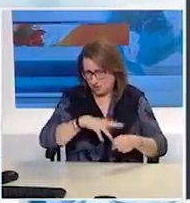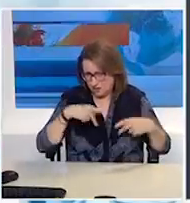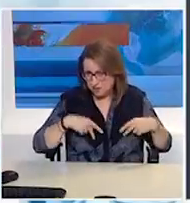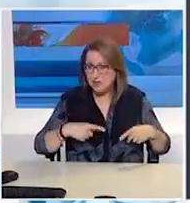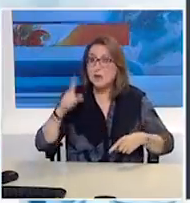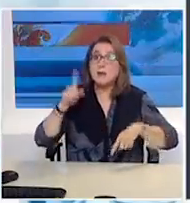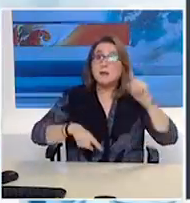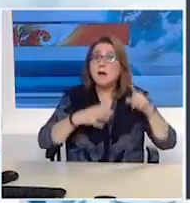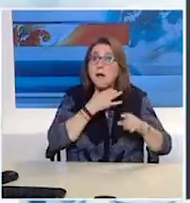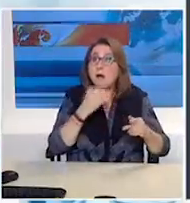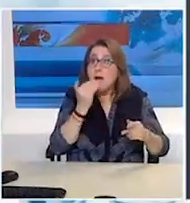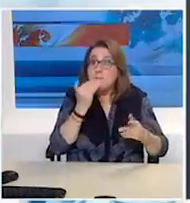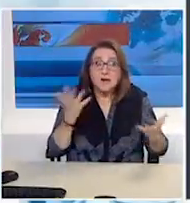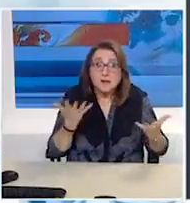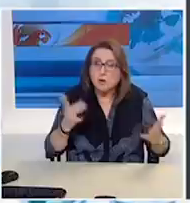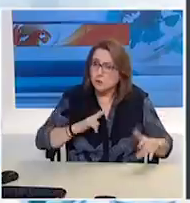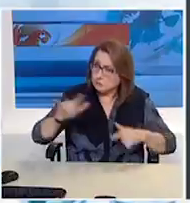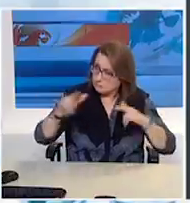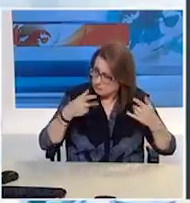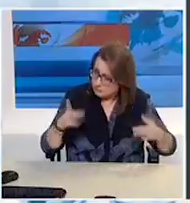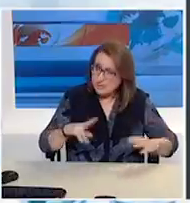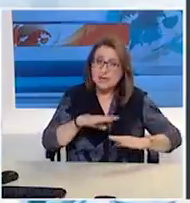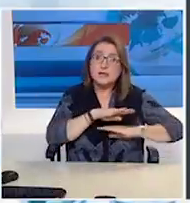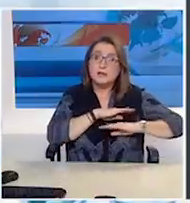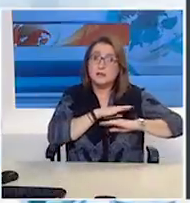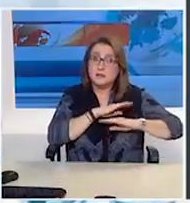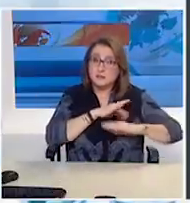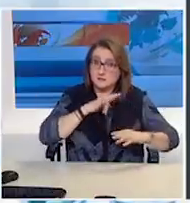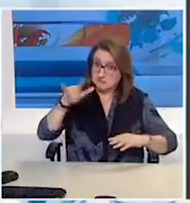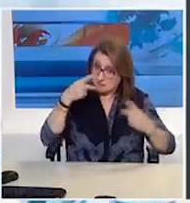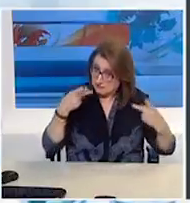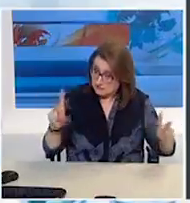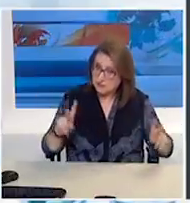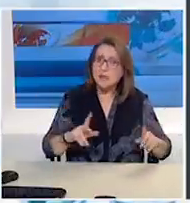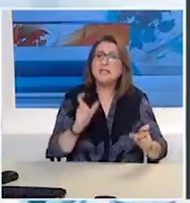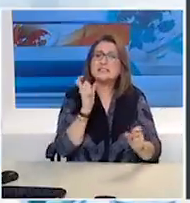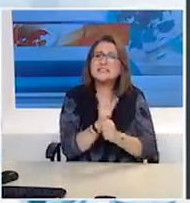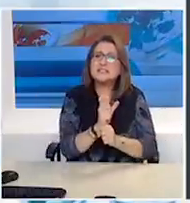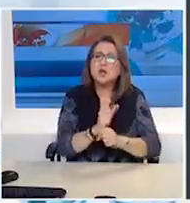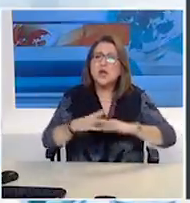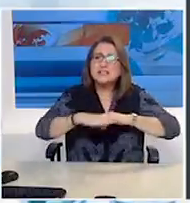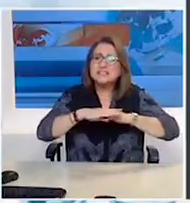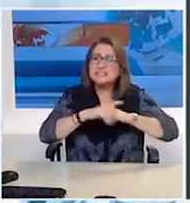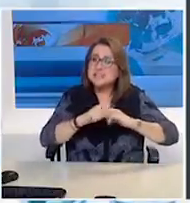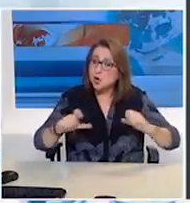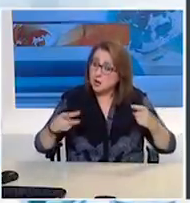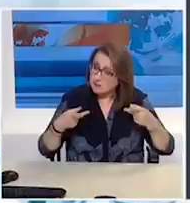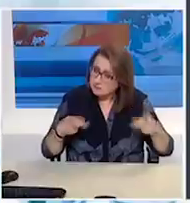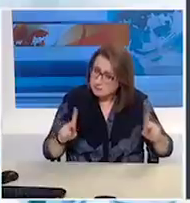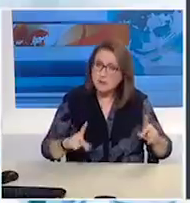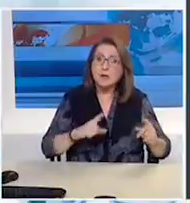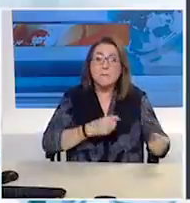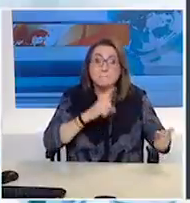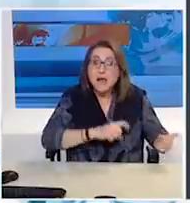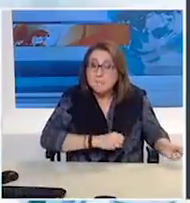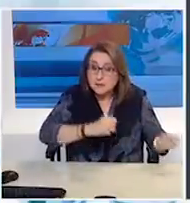επικίνδυνη κατάσταση, οι στρατιωτικές πτήσεις, οι πτήσεις της Frontex, οι πτήσεις ανεφοδιασμού, οι πτήσεις υποστήριξης του Εθνικού Συστήματος Υγείας,